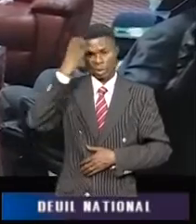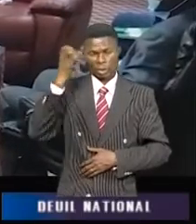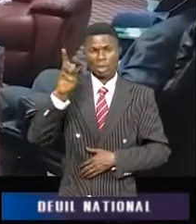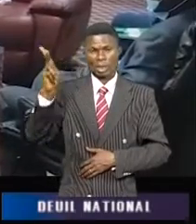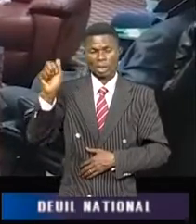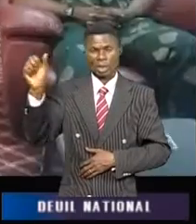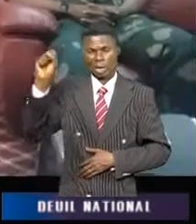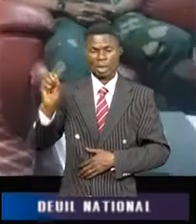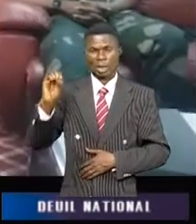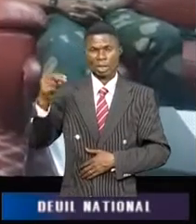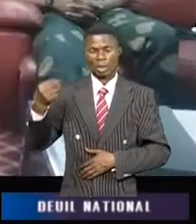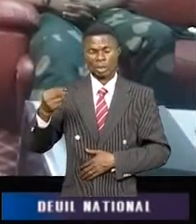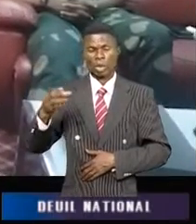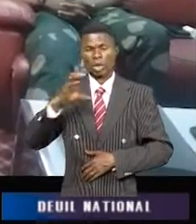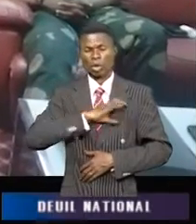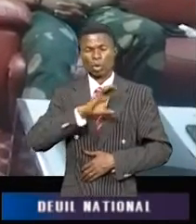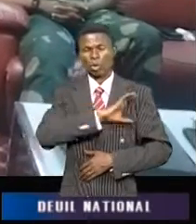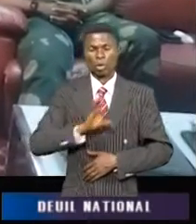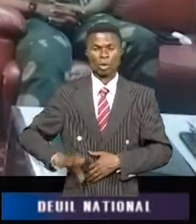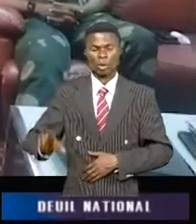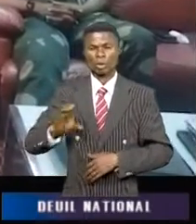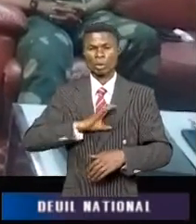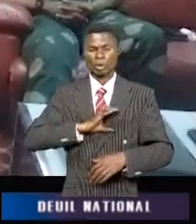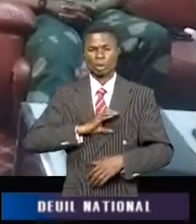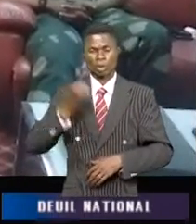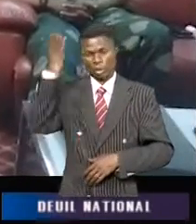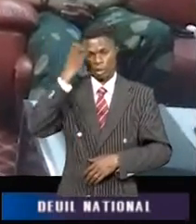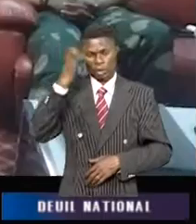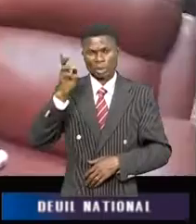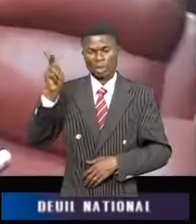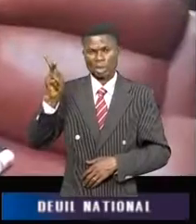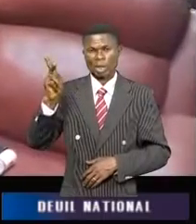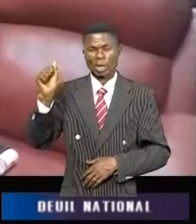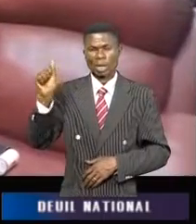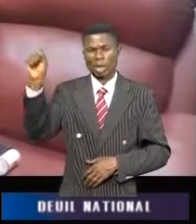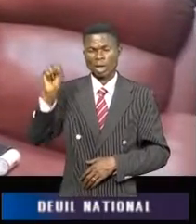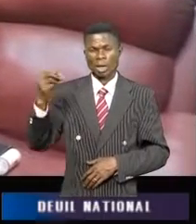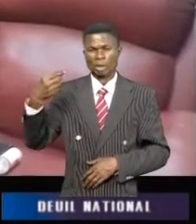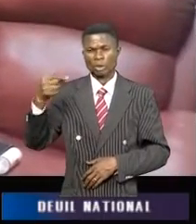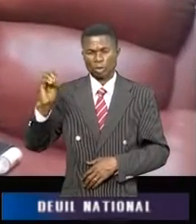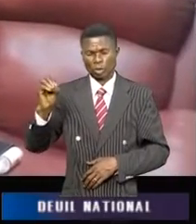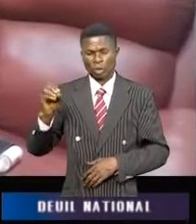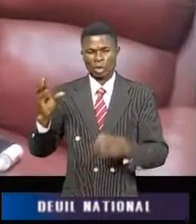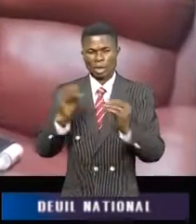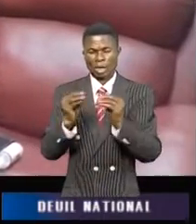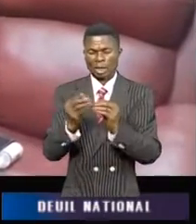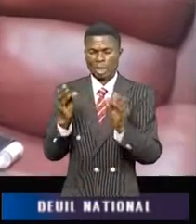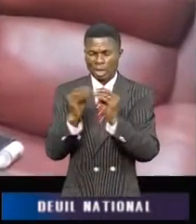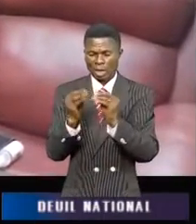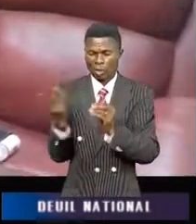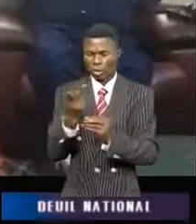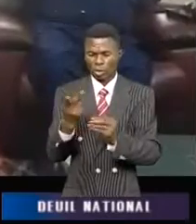Kabwik, ainsi que le commissaire provincial de la PNC, le général Silvano Kasongo, ont au cours de cette réunion mixte évalué